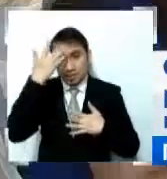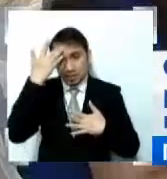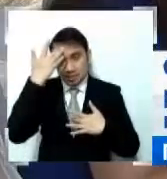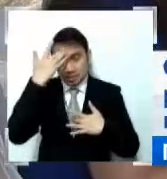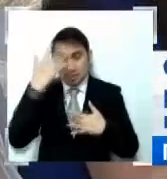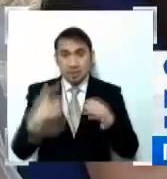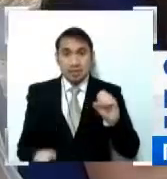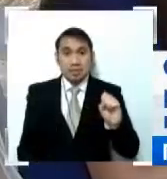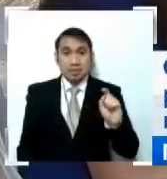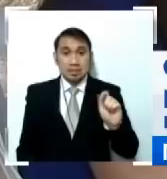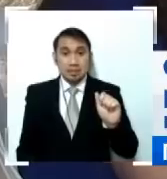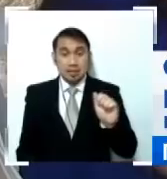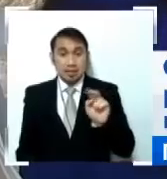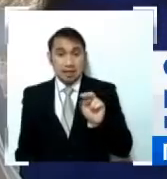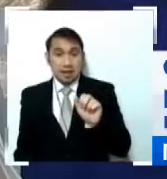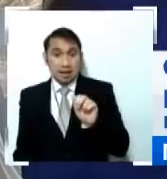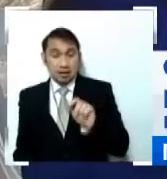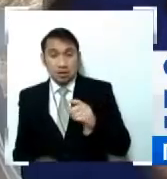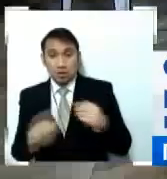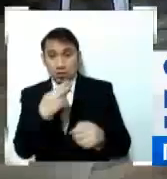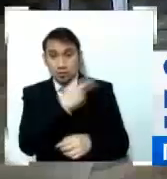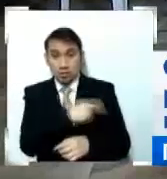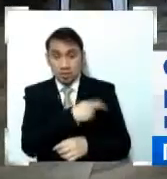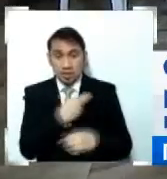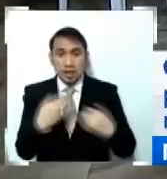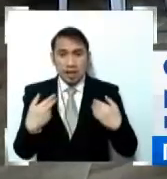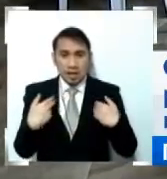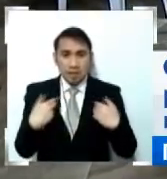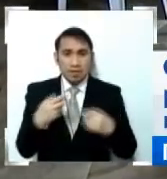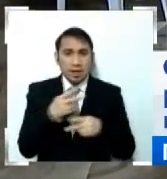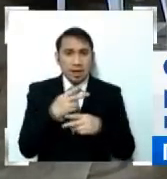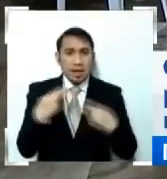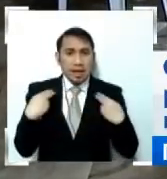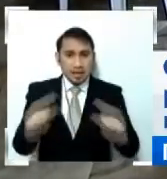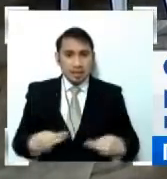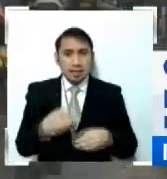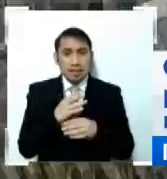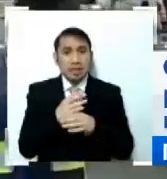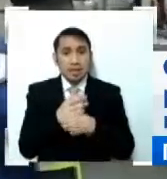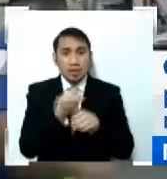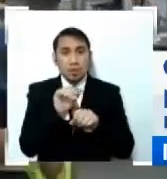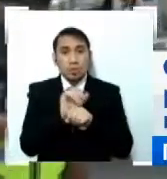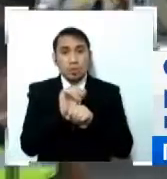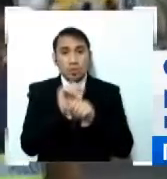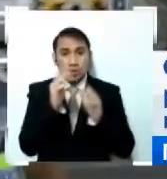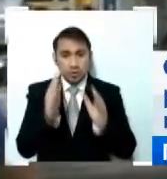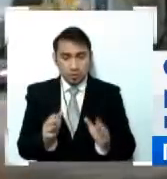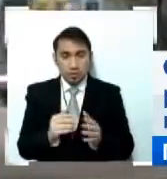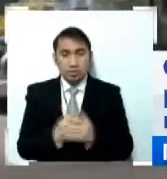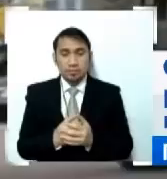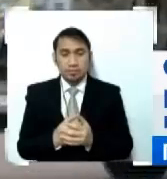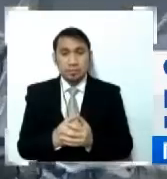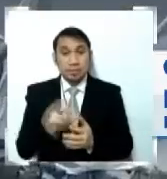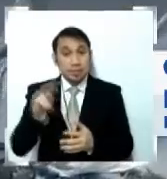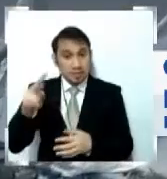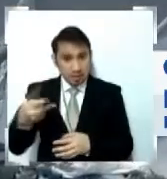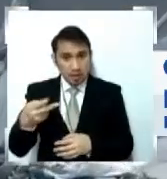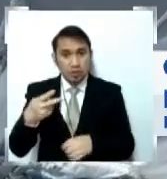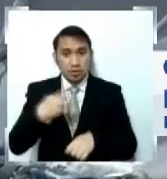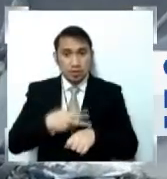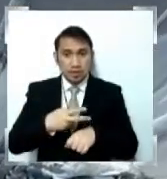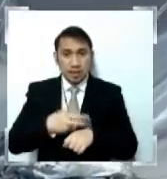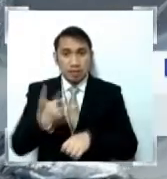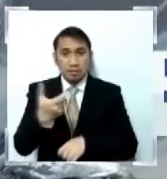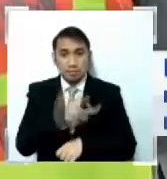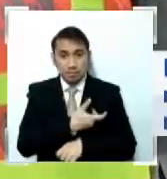at Ospital ng Maynila, mga healthcare worker ang binabakunahan ng second dose ng Sputnik V. Ayon naman sa DOH, na iturok na ang kalahati ng